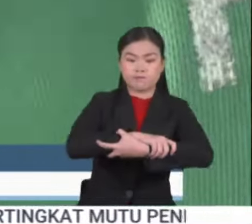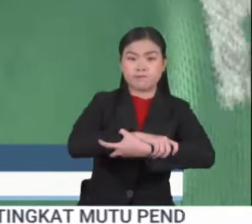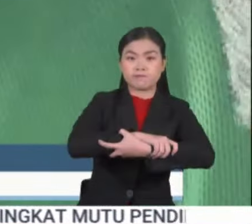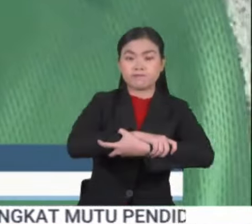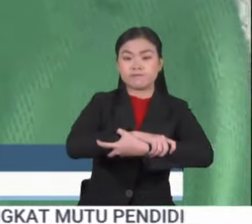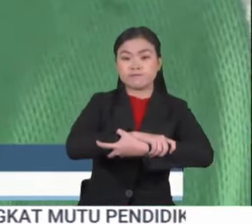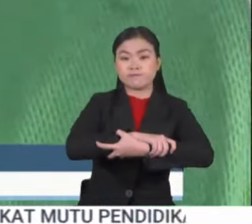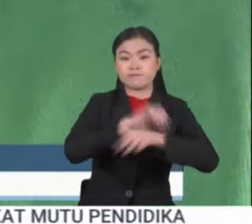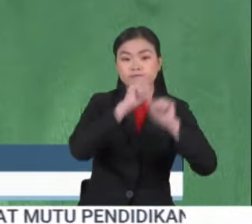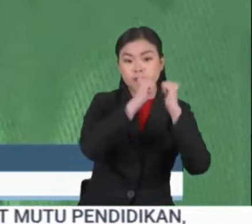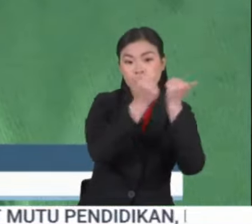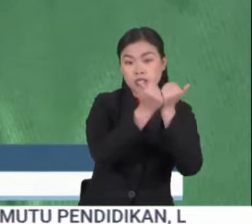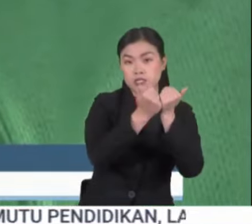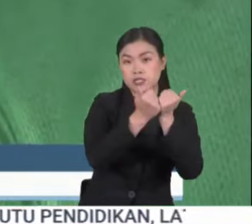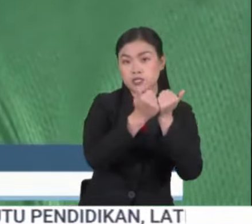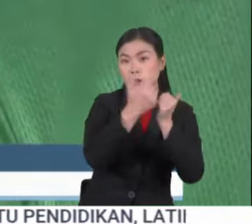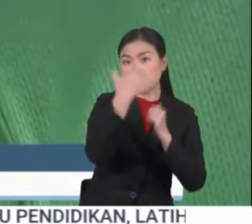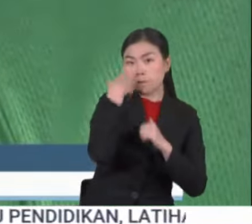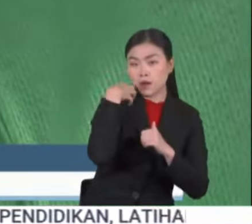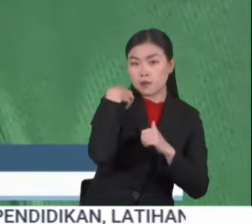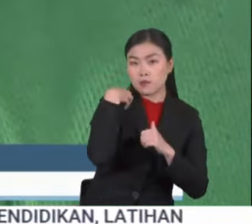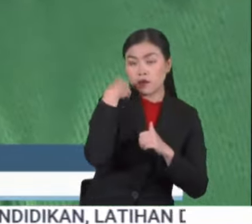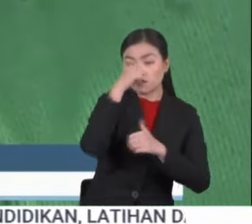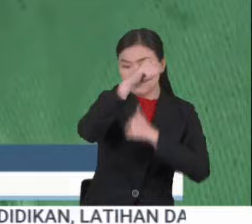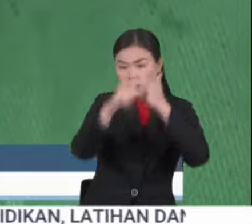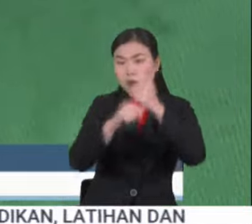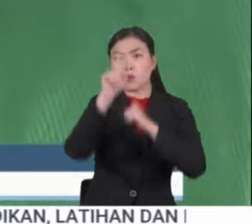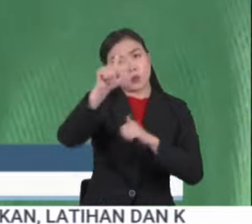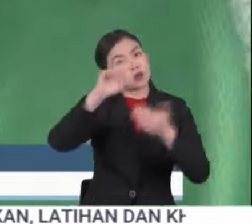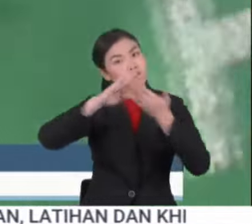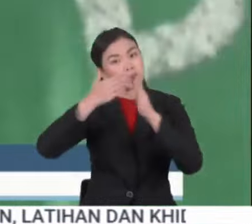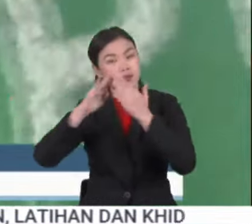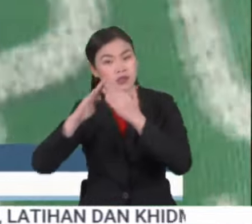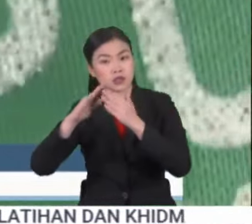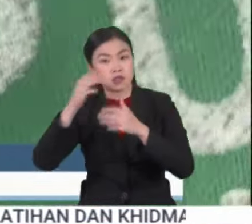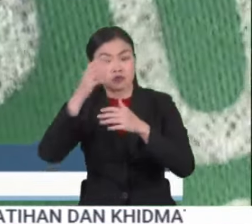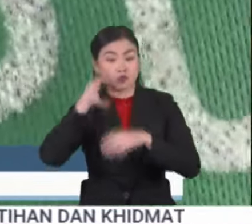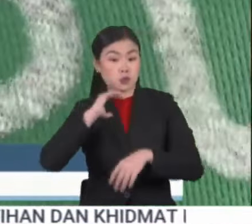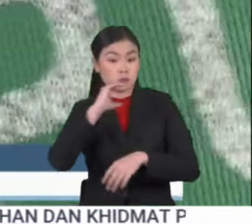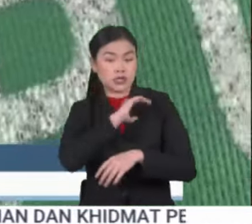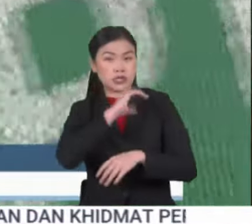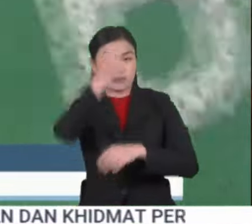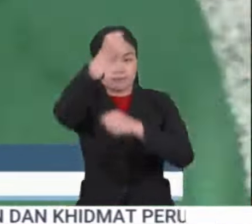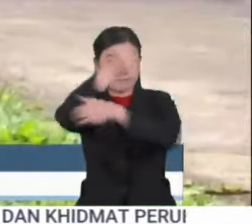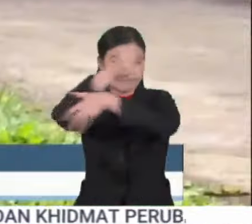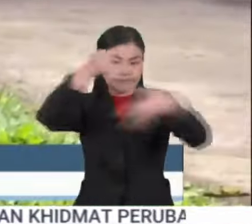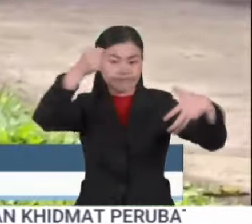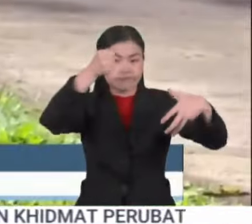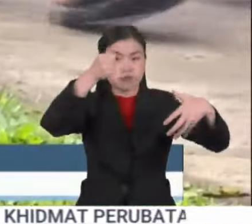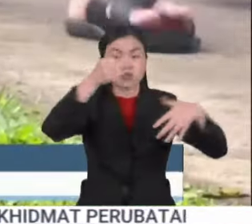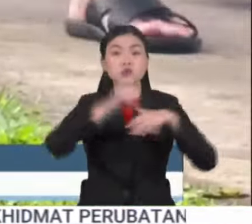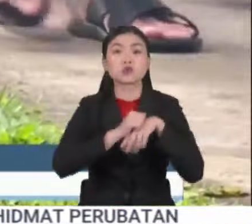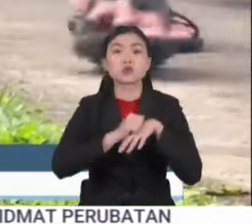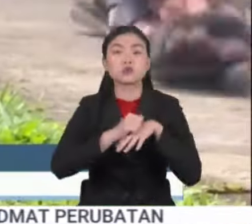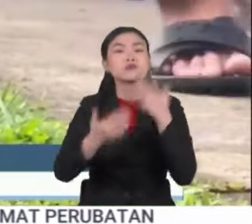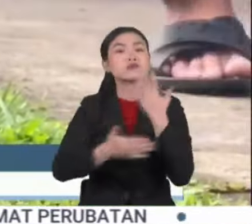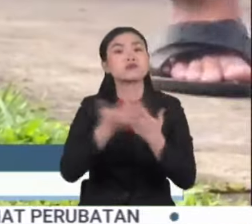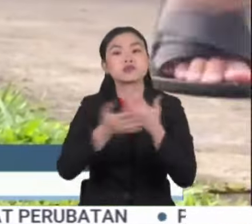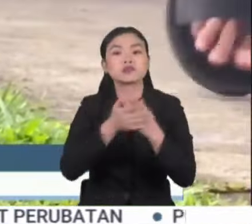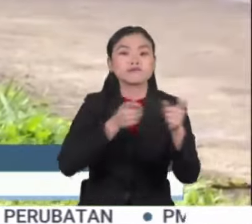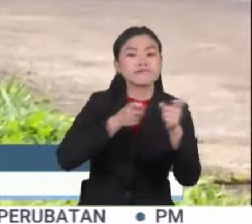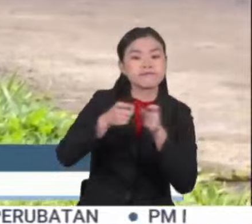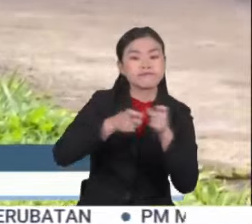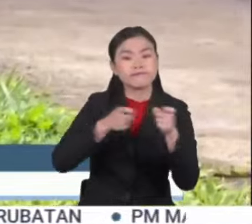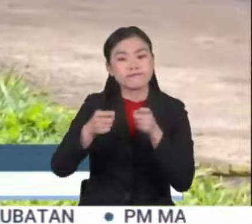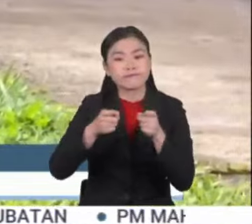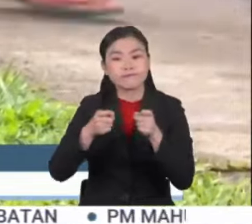agensi penguasa di bawah satu komiti. Jadi kita senang untuk kita libat uruskan dengan